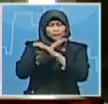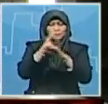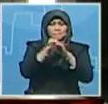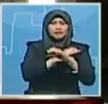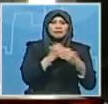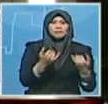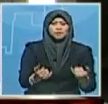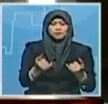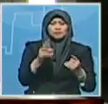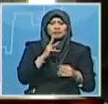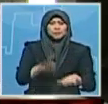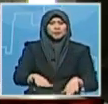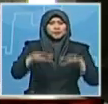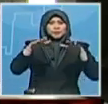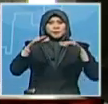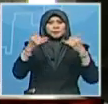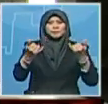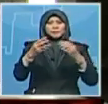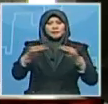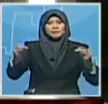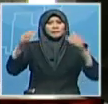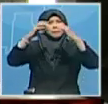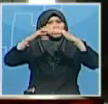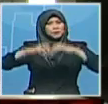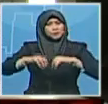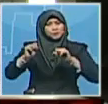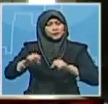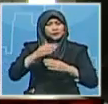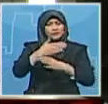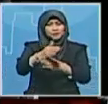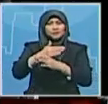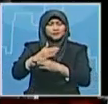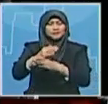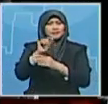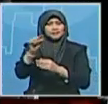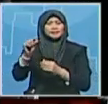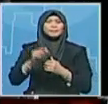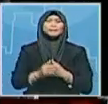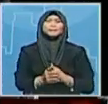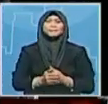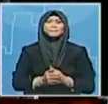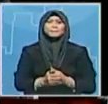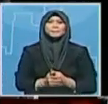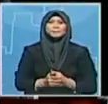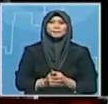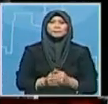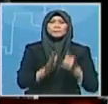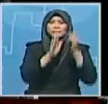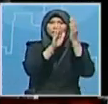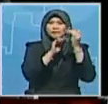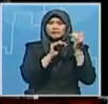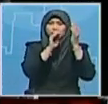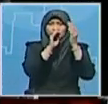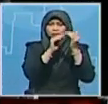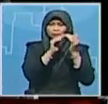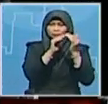konteks banjir dan juga tanah runtuh ini. Mungkin elok kita kongsikan sedikit bersama penonton. Kita mengharapkan